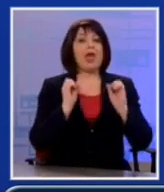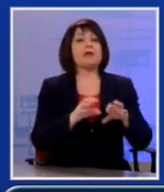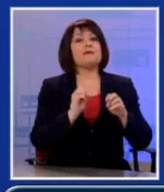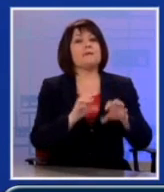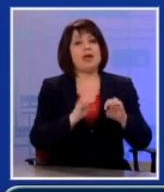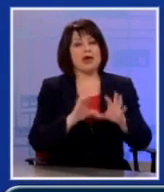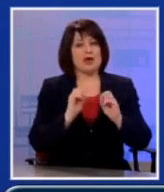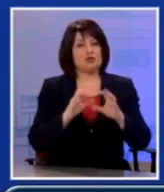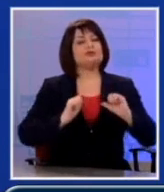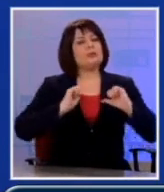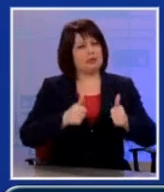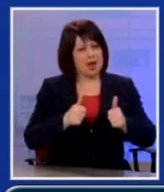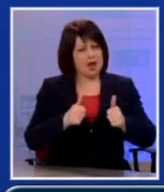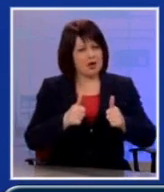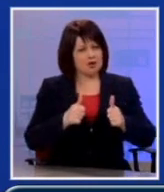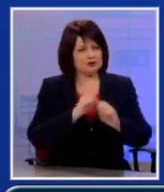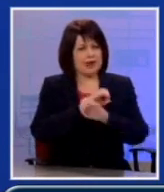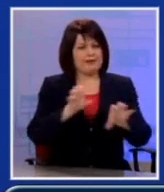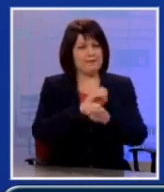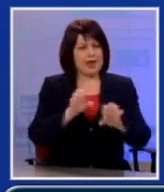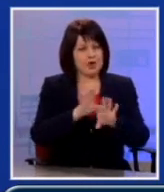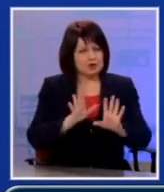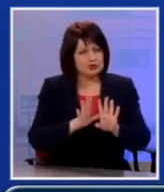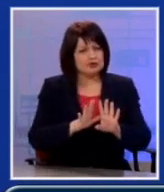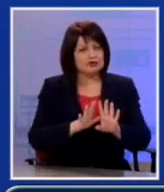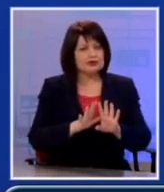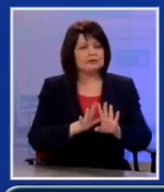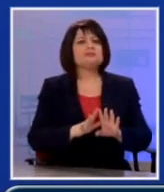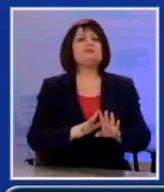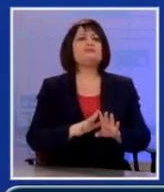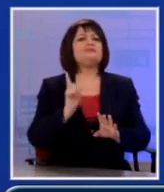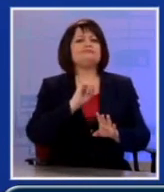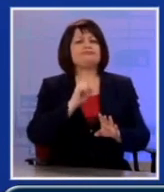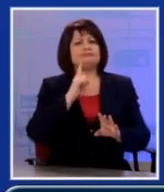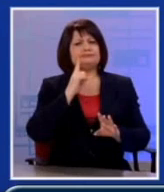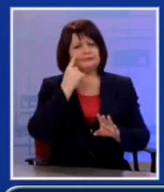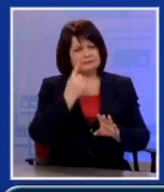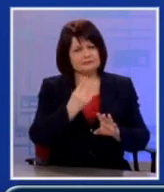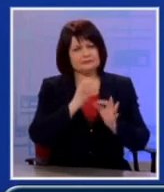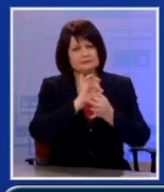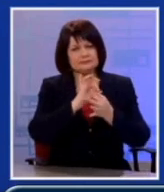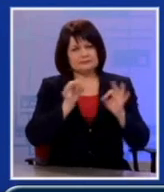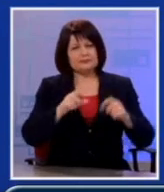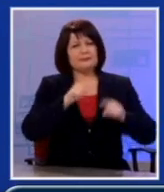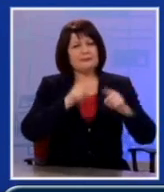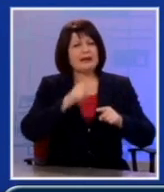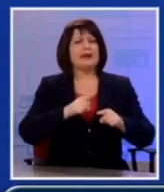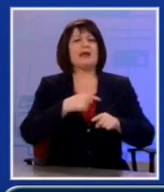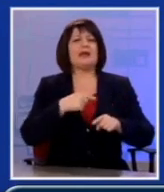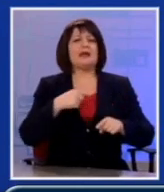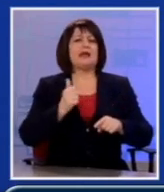ενημέρωσης θαρετά και δεν θα μπει στον παραμορφωτικό φακό μηντιακών συμφερόντων